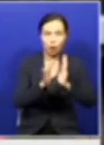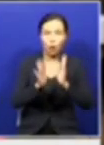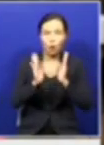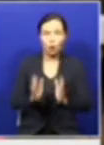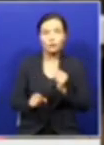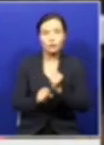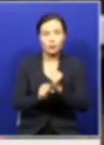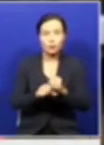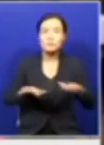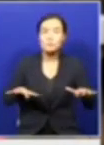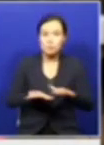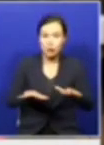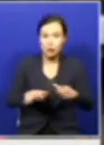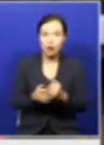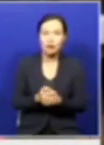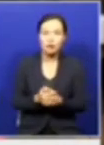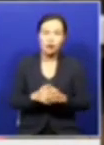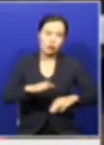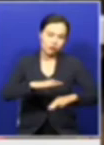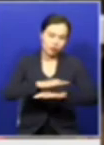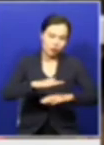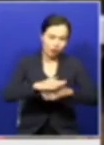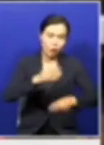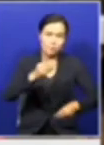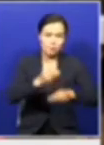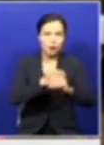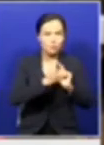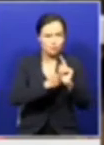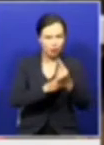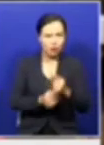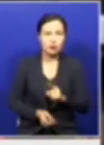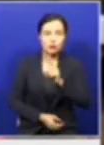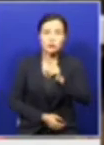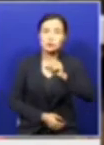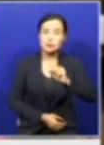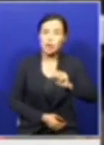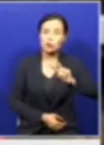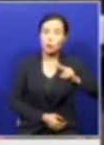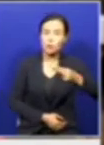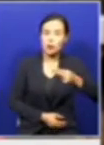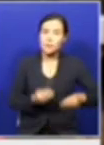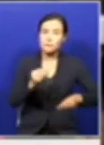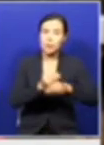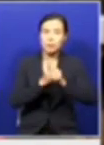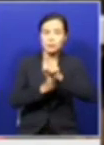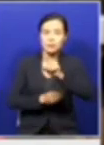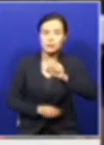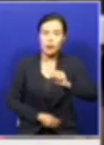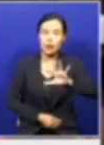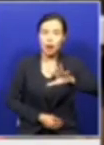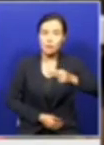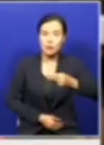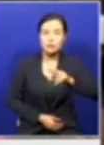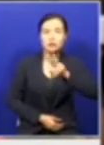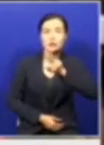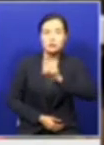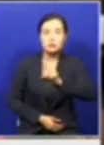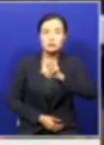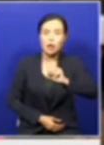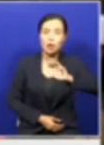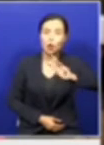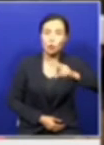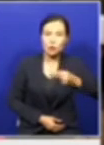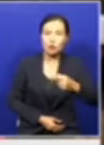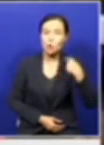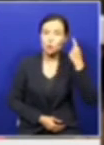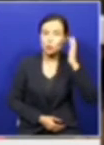าขยายฐานภาษีออกไปจาก120,000อาจจะเป็น150,000หรือ160,000ถ้าเป็นสามีภร